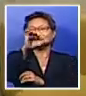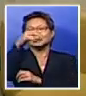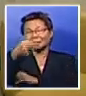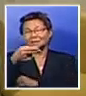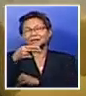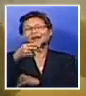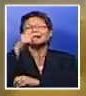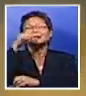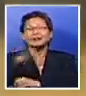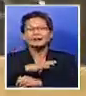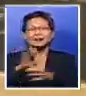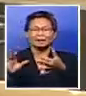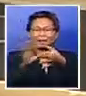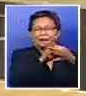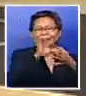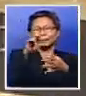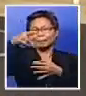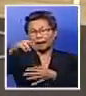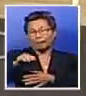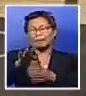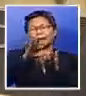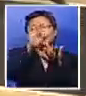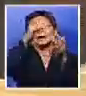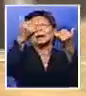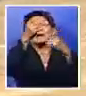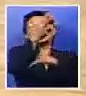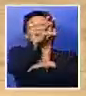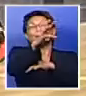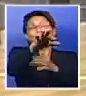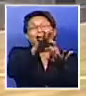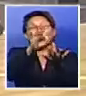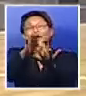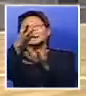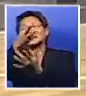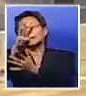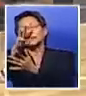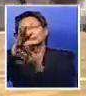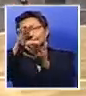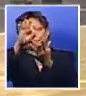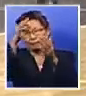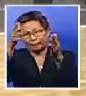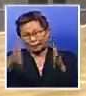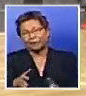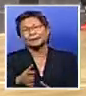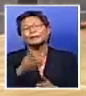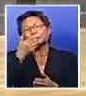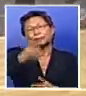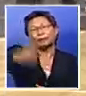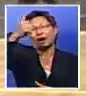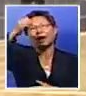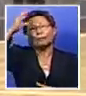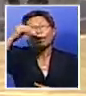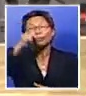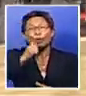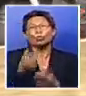Kementerian Pendidikan Malaysia KPM bakal memilih 16 pemain terbaik daripada 32 pemain lelaki dan wanita untuk menyertai